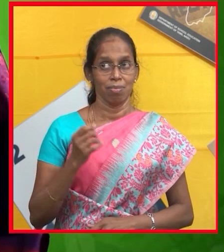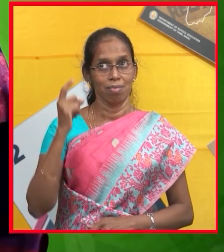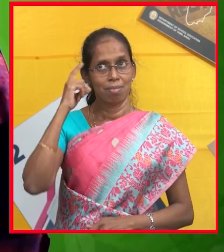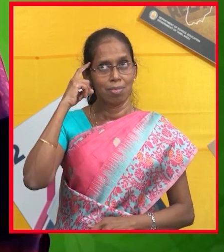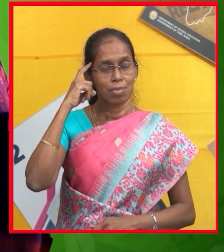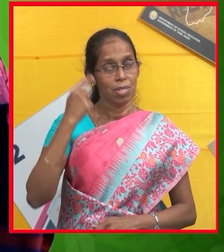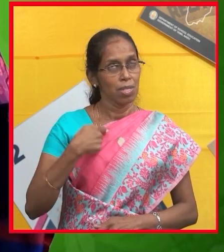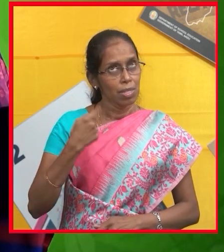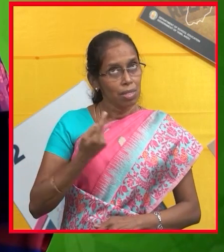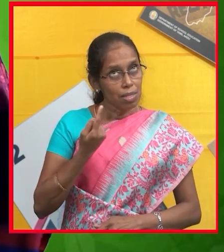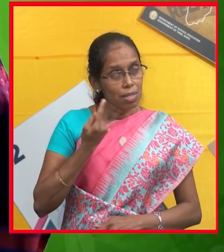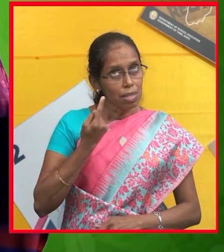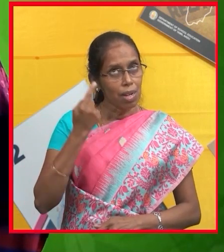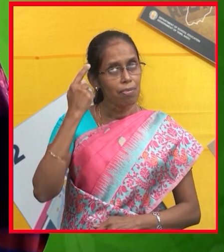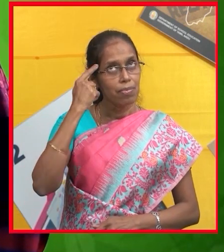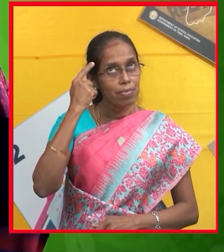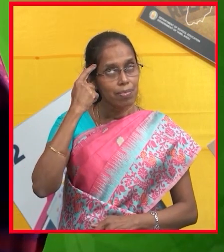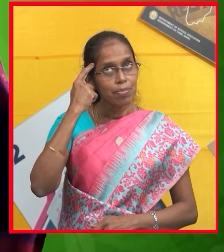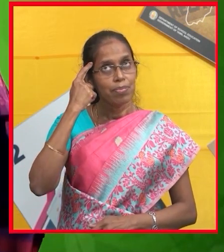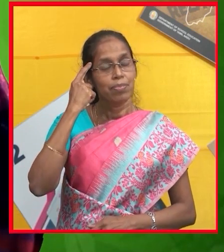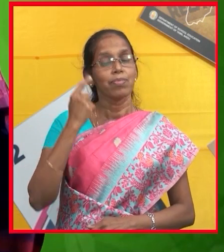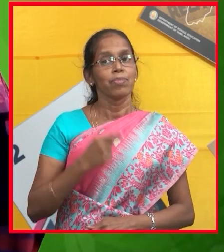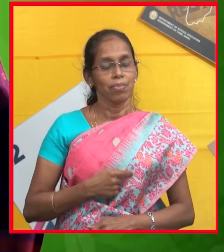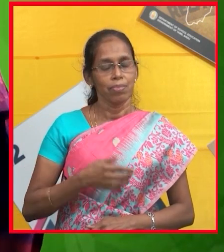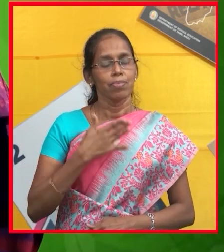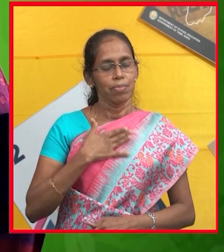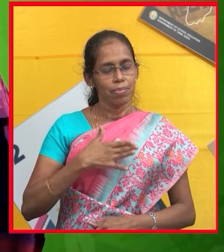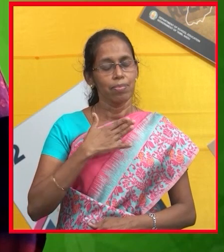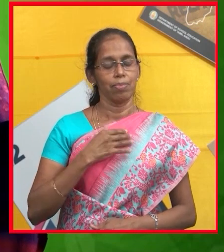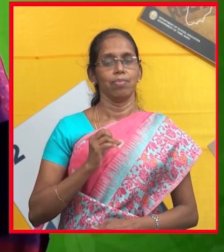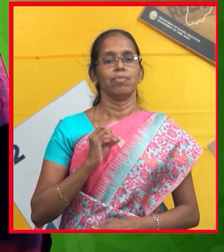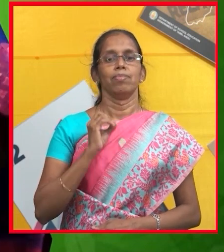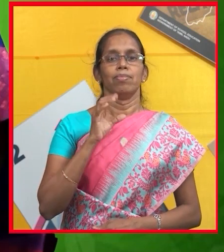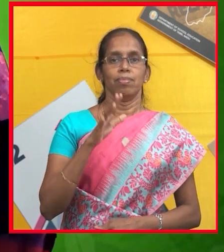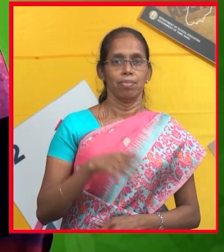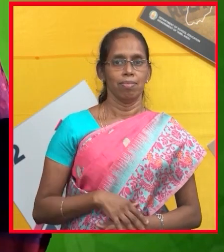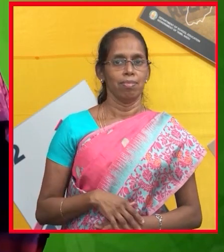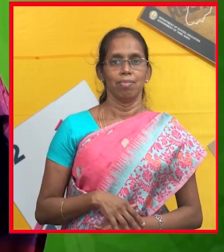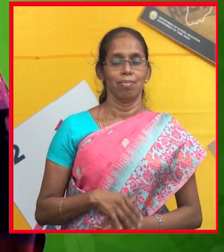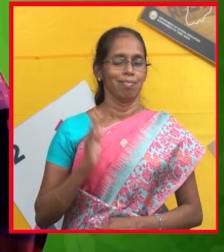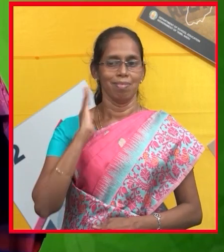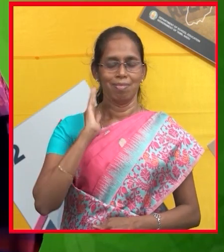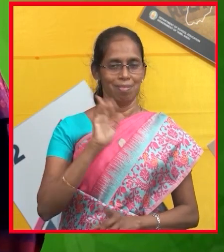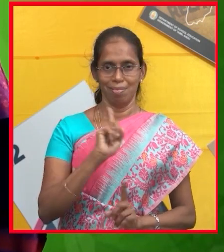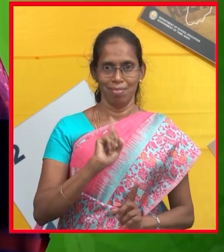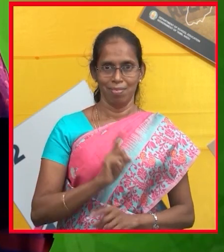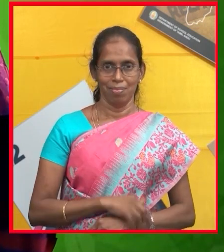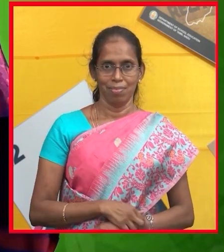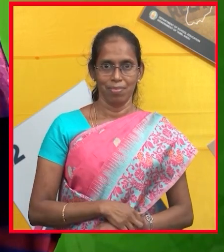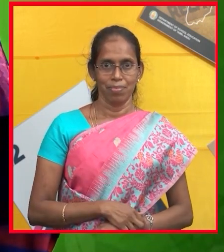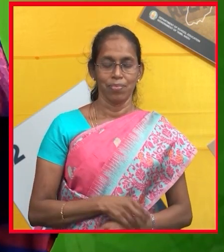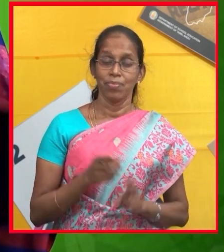தெரிஞ்சுக்கிட்டு நம்மளோட சொந்த சிந்தனையில் அதை ஜீரணிச்சுக்கிட்டு வெளிப்படுத்தணுமே தவிர காப்பி அடிக்கக்கூடாது. ஒன்று.